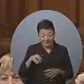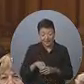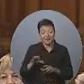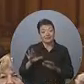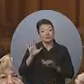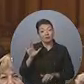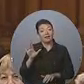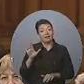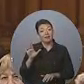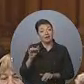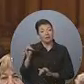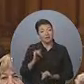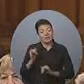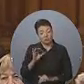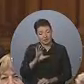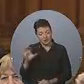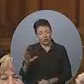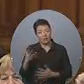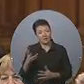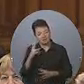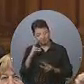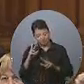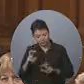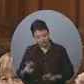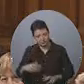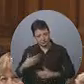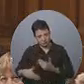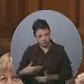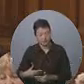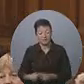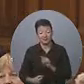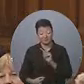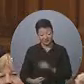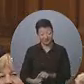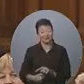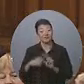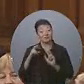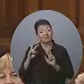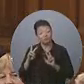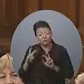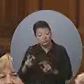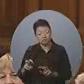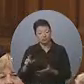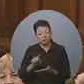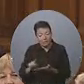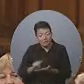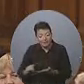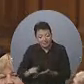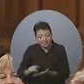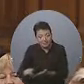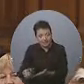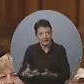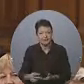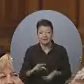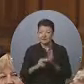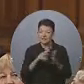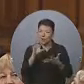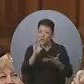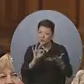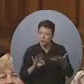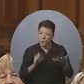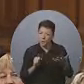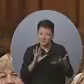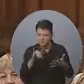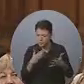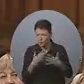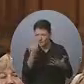et en fait, ce qui s en prendre place au des prochaines semaines. Nous sommes en de toutes les options, en train un nombre de witnesses. Mais on va être